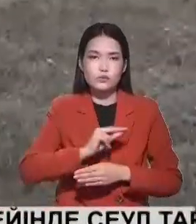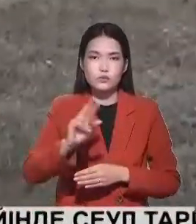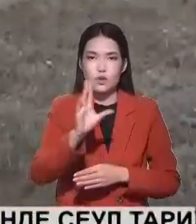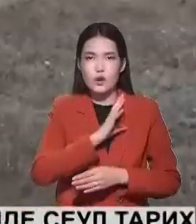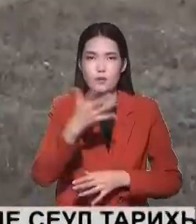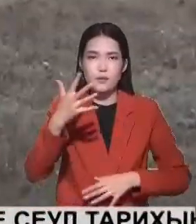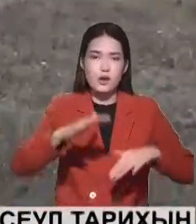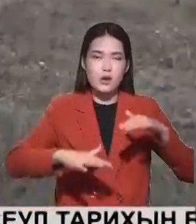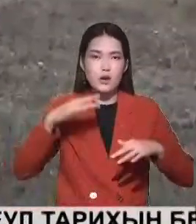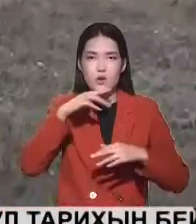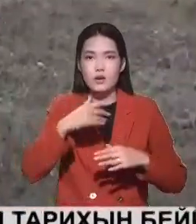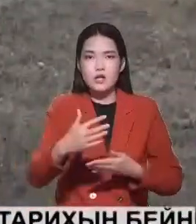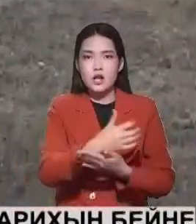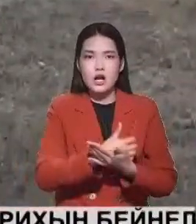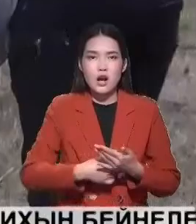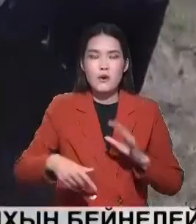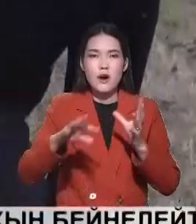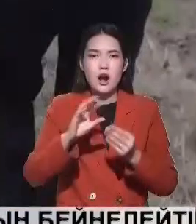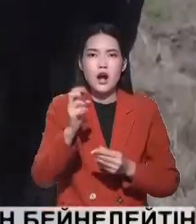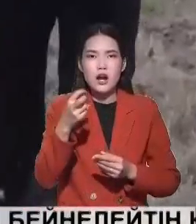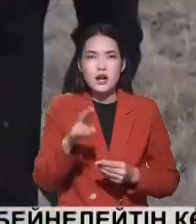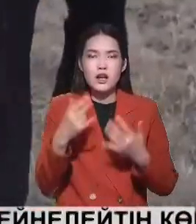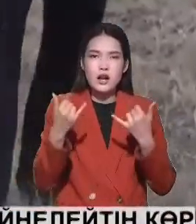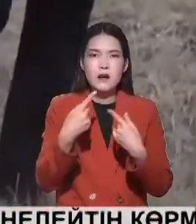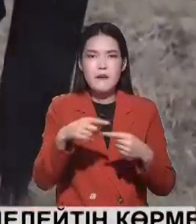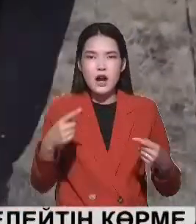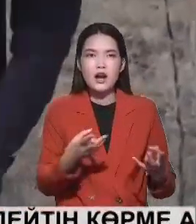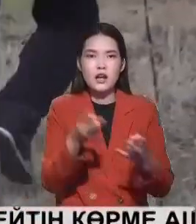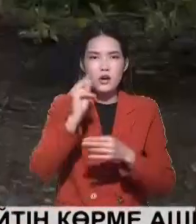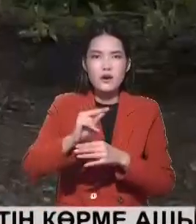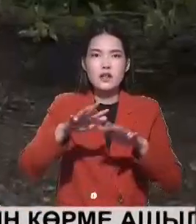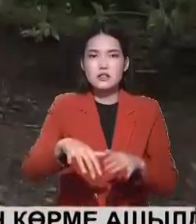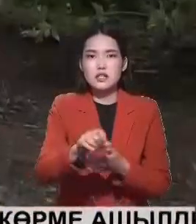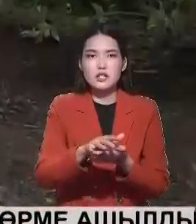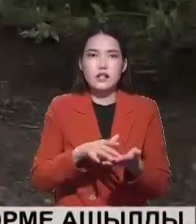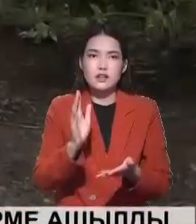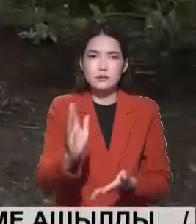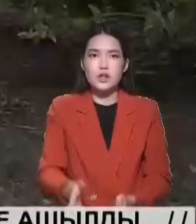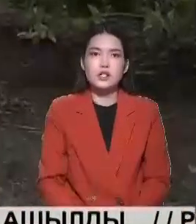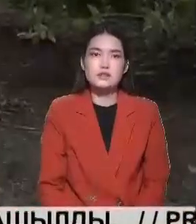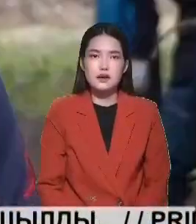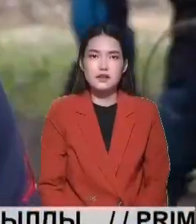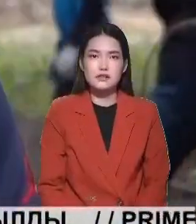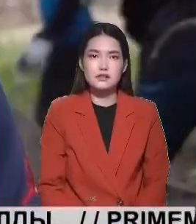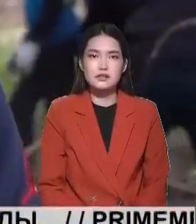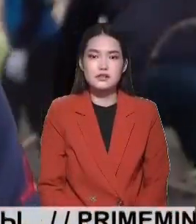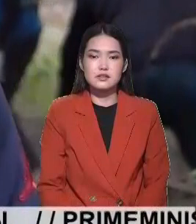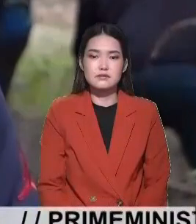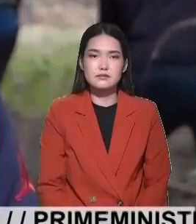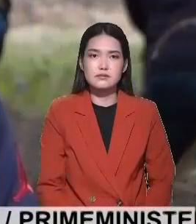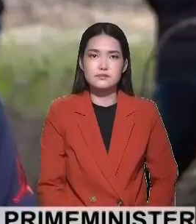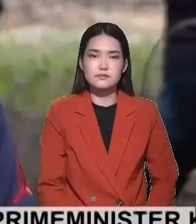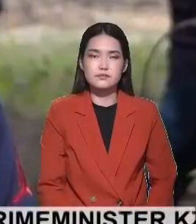5 тонна қоқыс шығарылды. Ауқымды акцияны енді басқа да іргелі оқу орындары жалғастырады. Осы